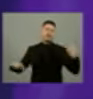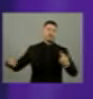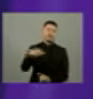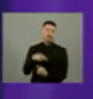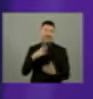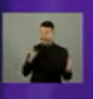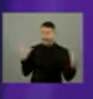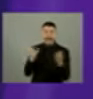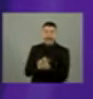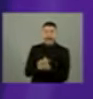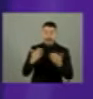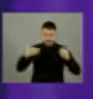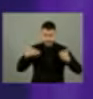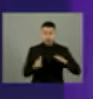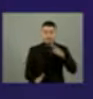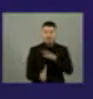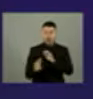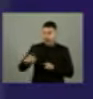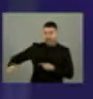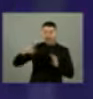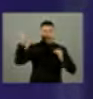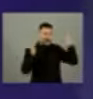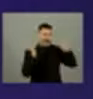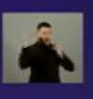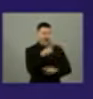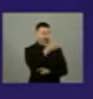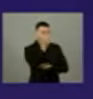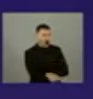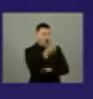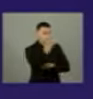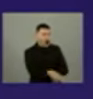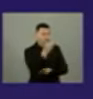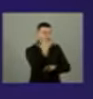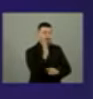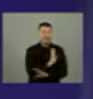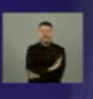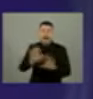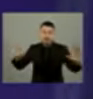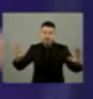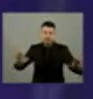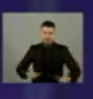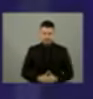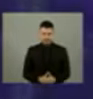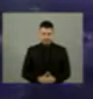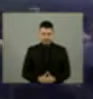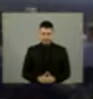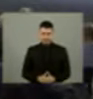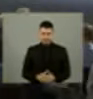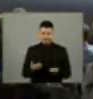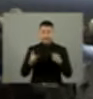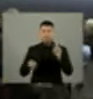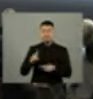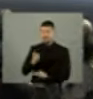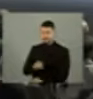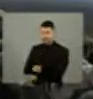Το υπενθυμίζω αυτό, έτσι, για την ιστορία. Σωστό είναι αυτό. Αλλά εγώ, ας πούμε, που καταλαβαίνω από την κίνηση,